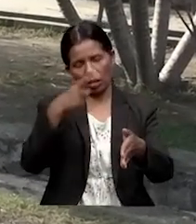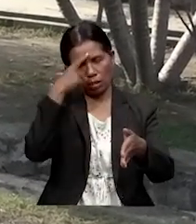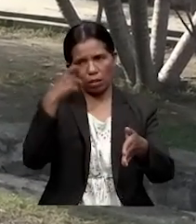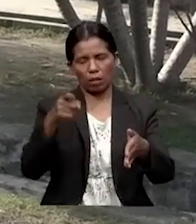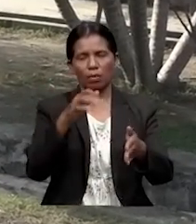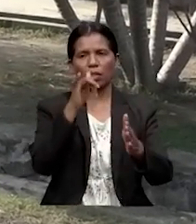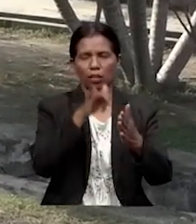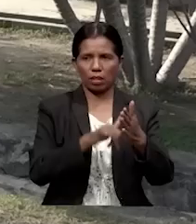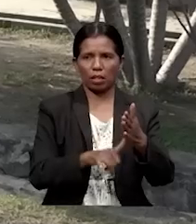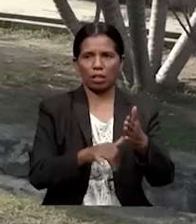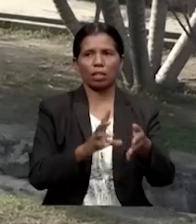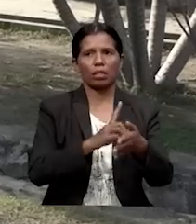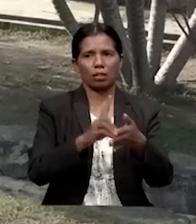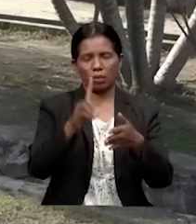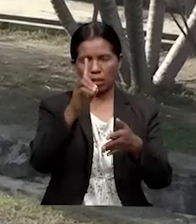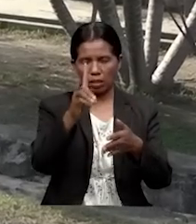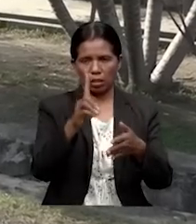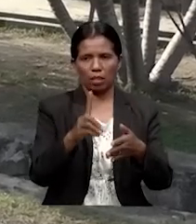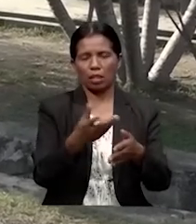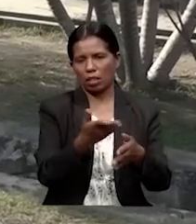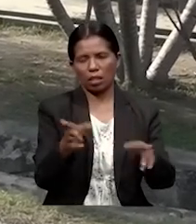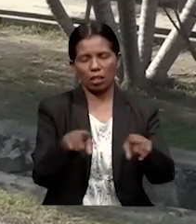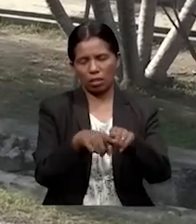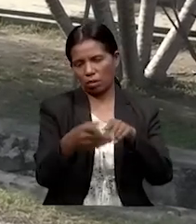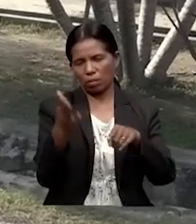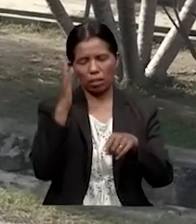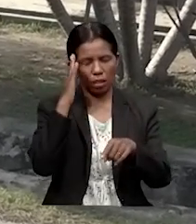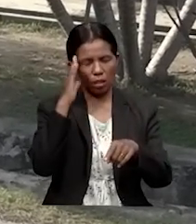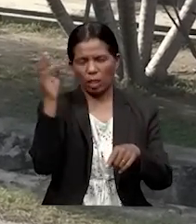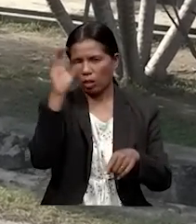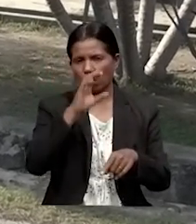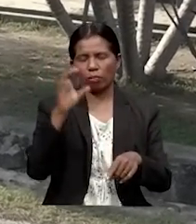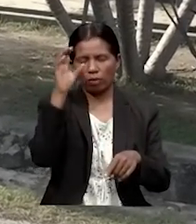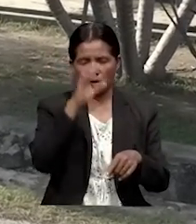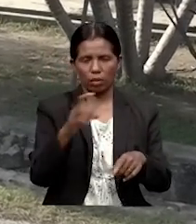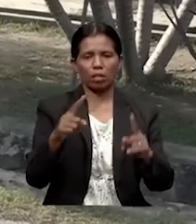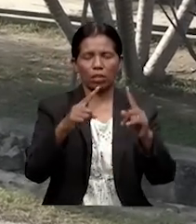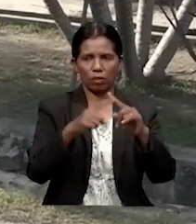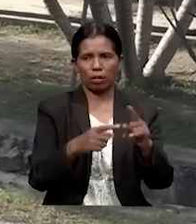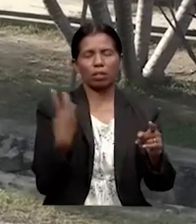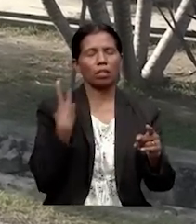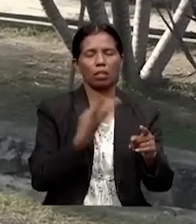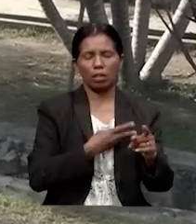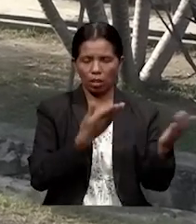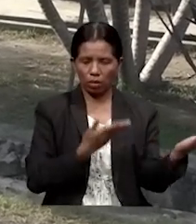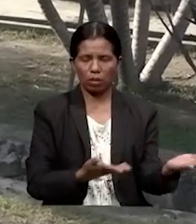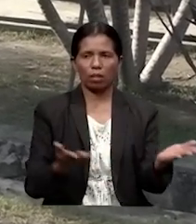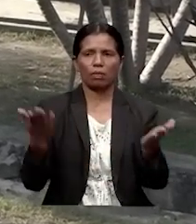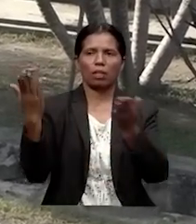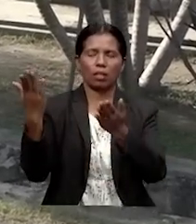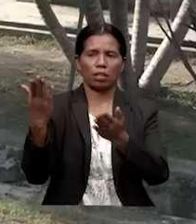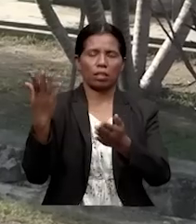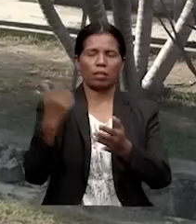rai quase semana ida ona, ane sita bot sira tene buka tuiri, portanto ida né ita to, ita no mínimo ita rai